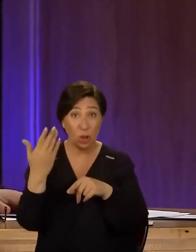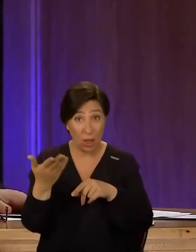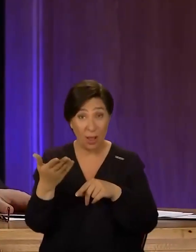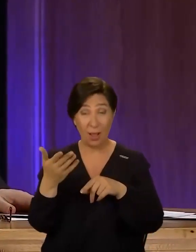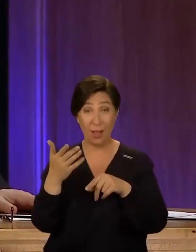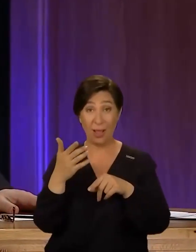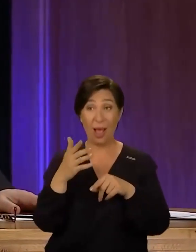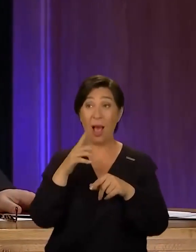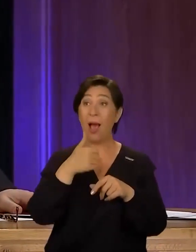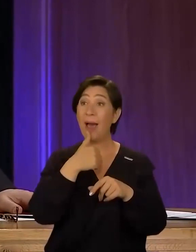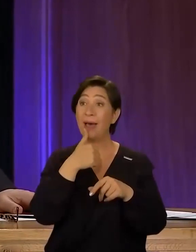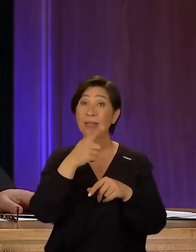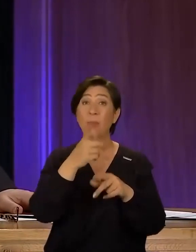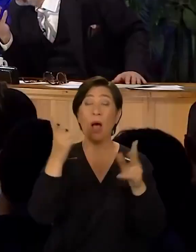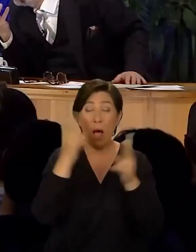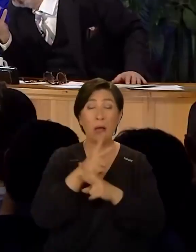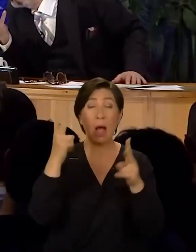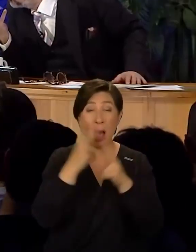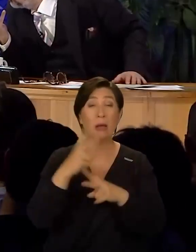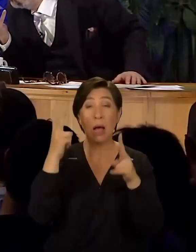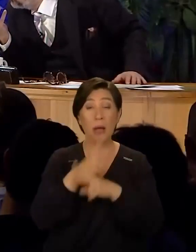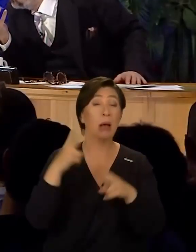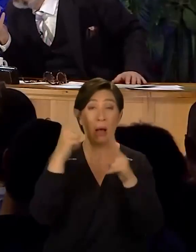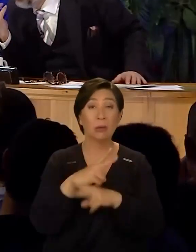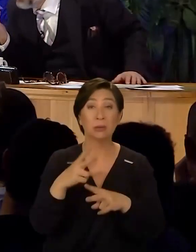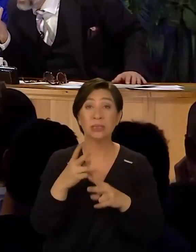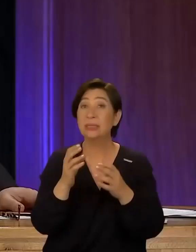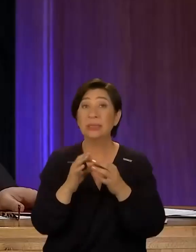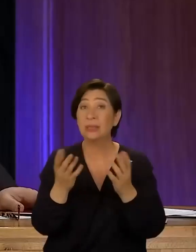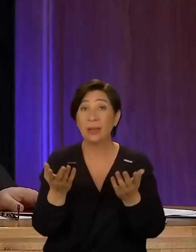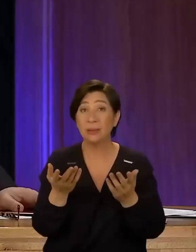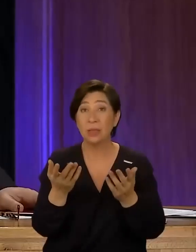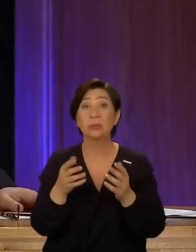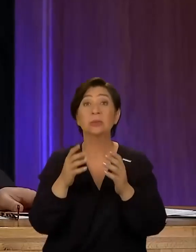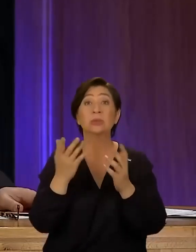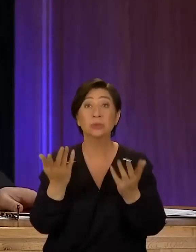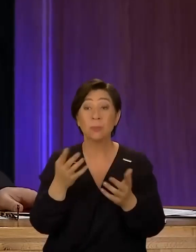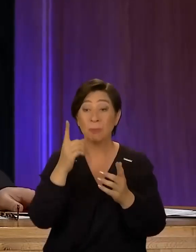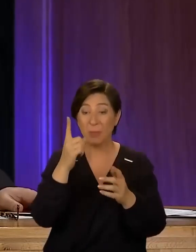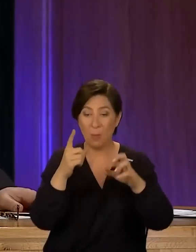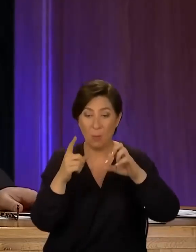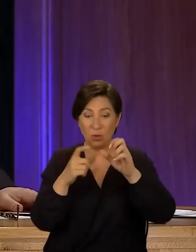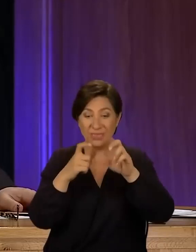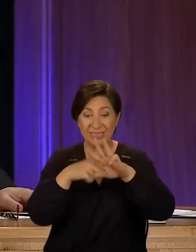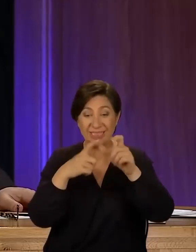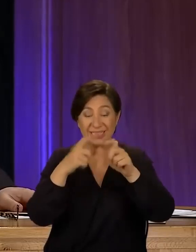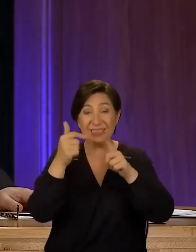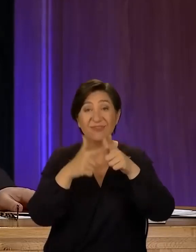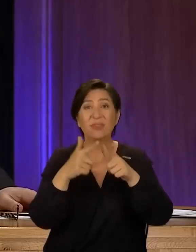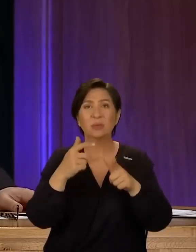sonra adamcağız hüngür hüngür ağlıyor. Neden? Çünkü bir posesif